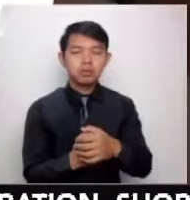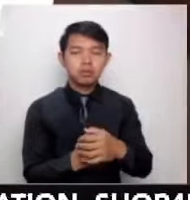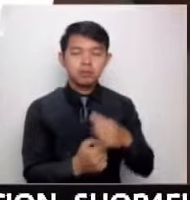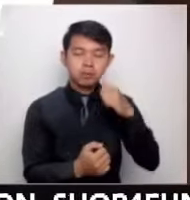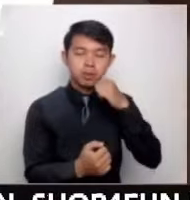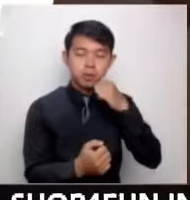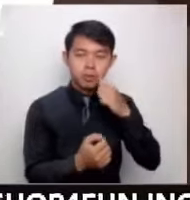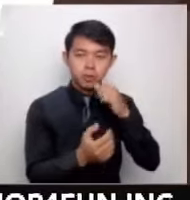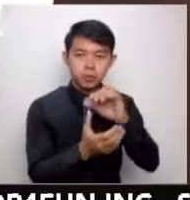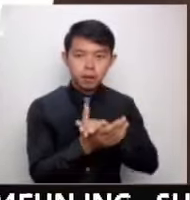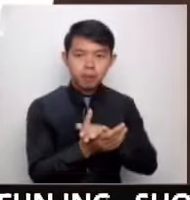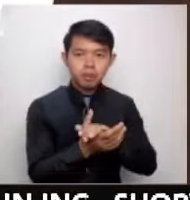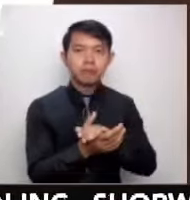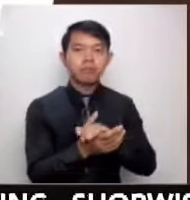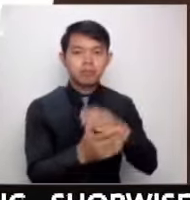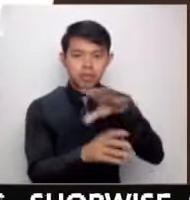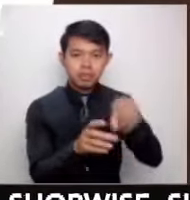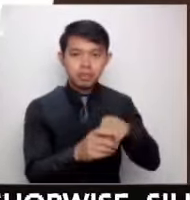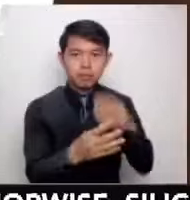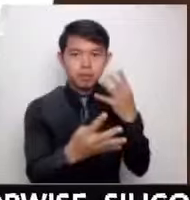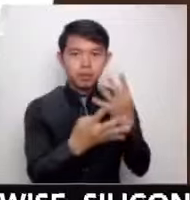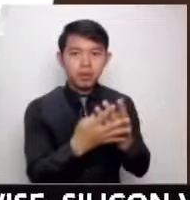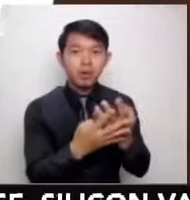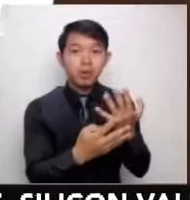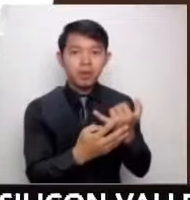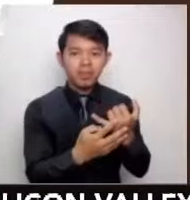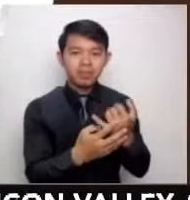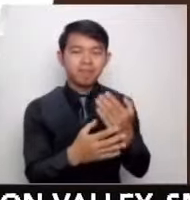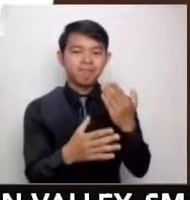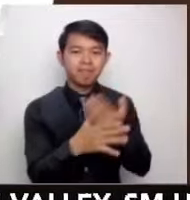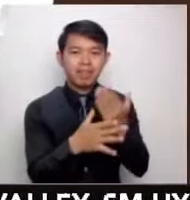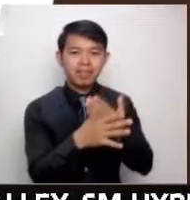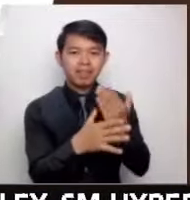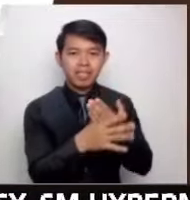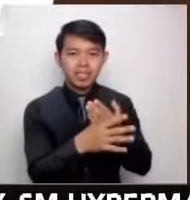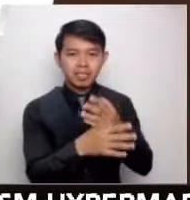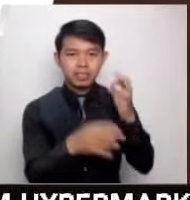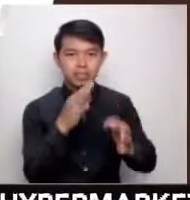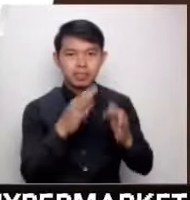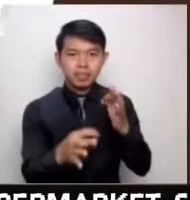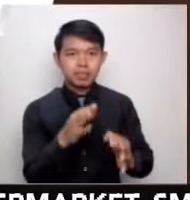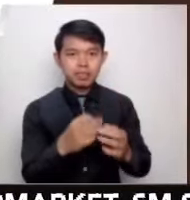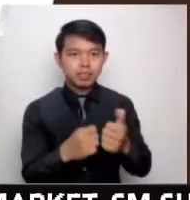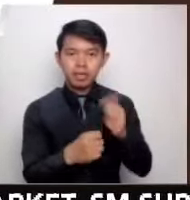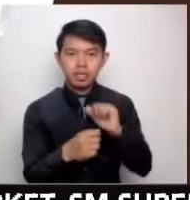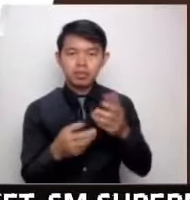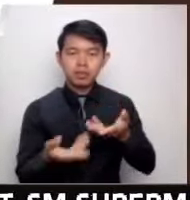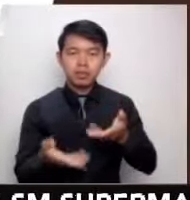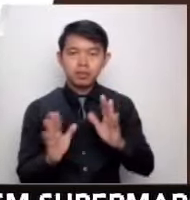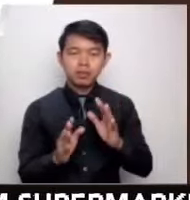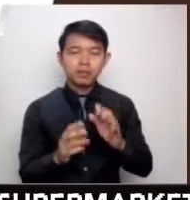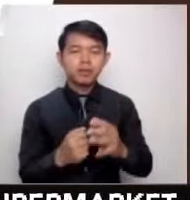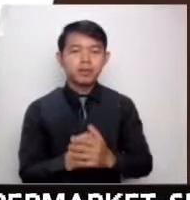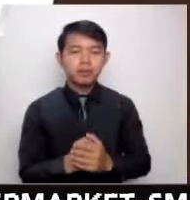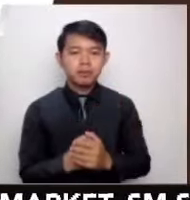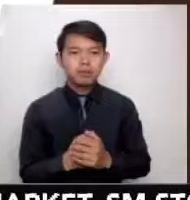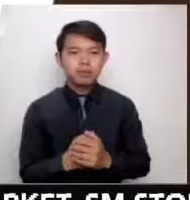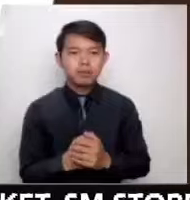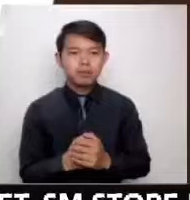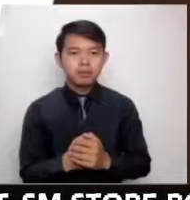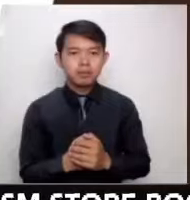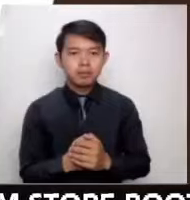Ay, wala na akong iprotektahan na kumbana. Yung anong protektahan mo na ako kumbana na kabaluman ko na inosinti siya kay nag-uban biya